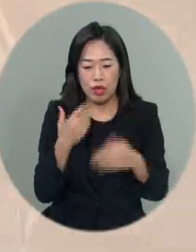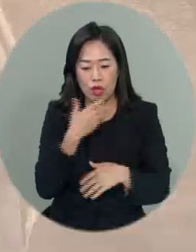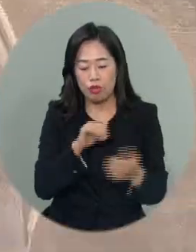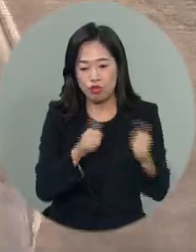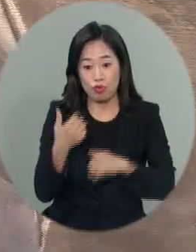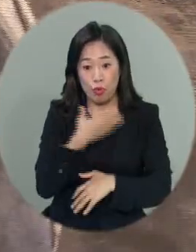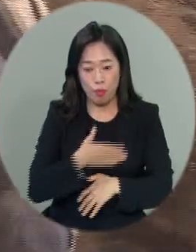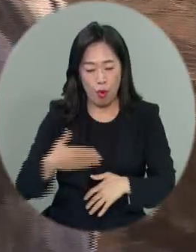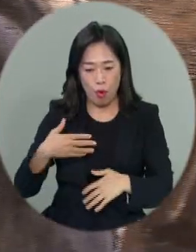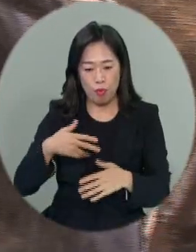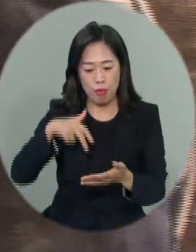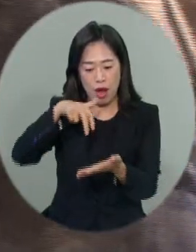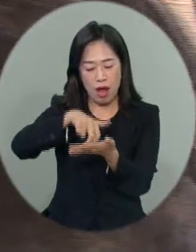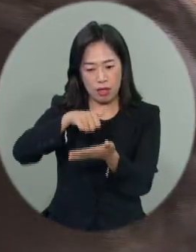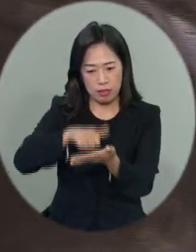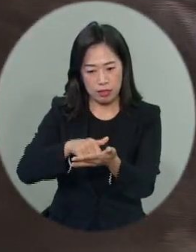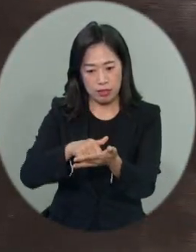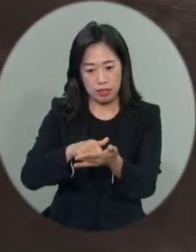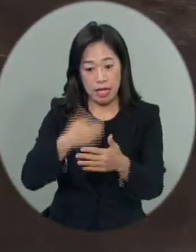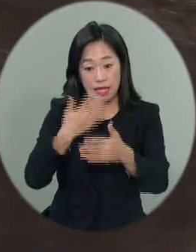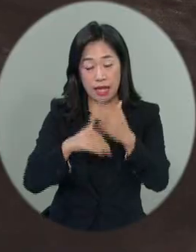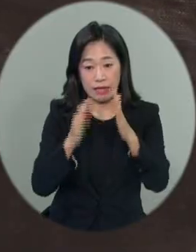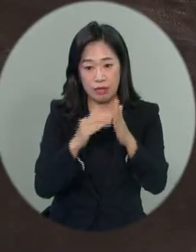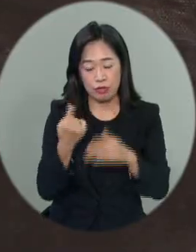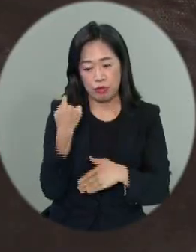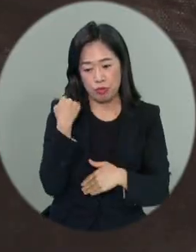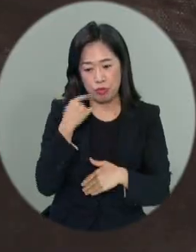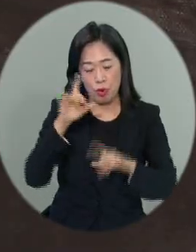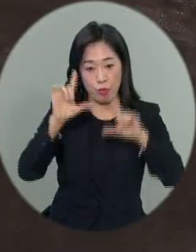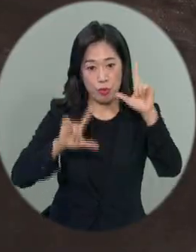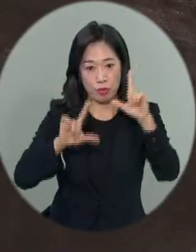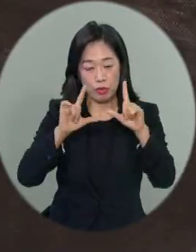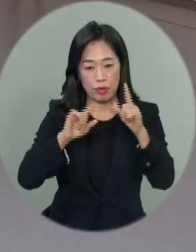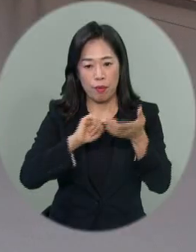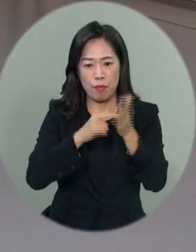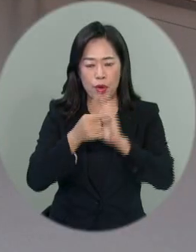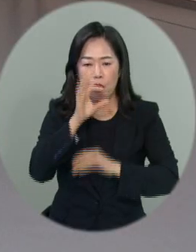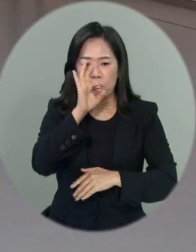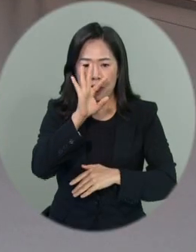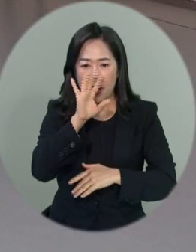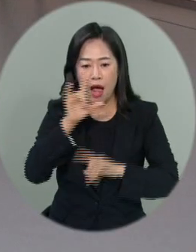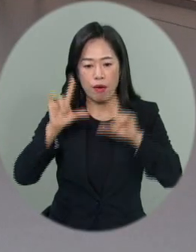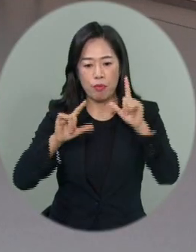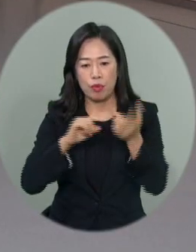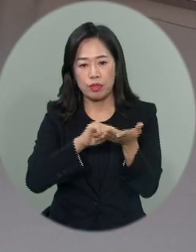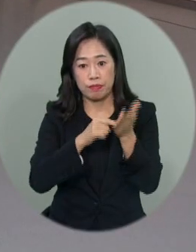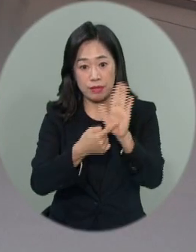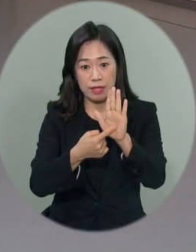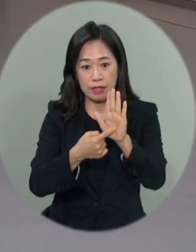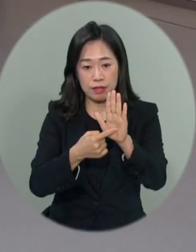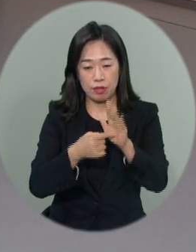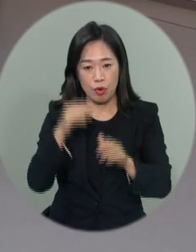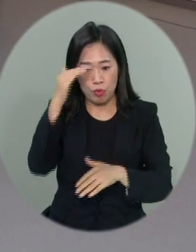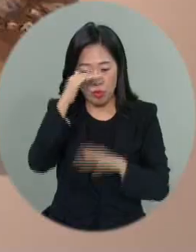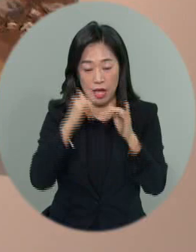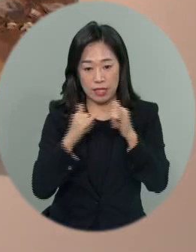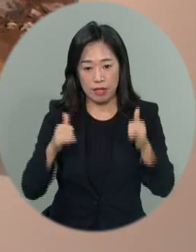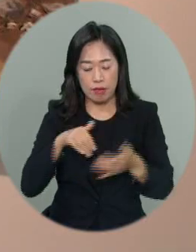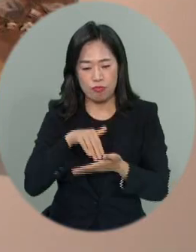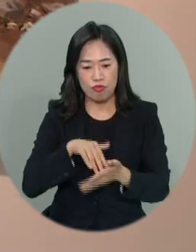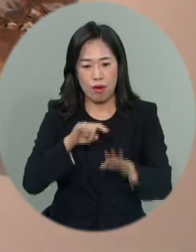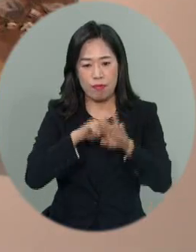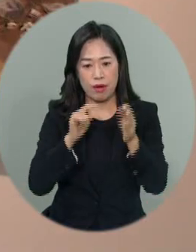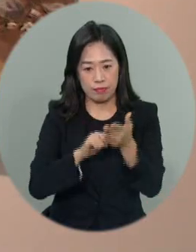주저앉은 유족의 뒷모습에는 형용할 수 없는 절망이 묻어납니다. 관람객들도 무거운 마음으로 여순